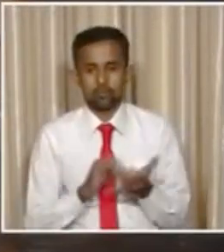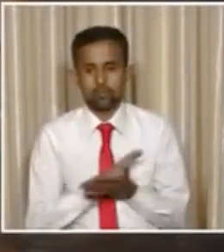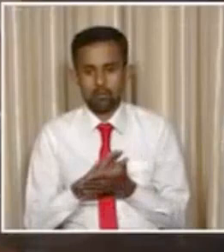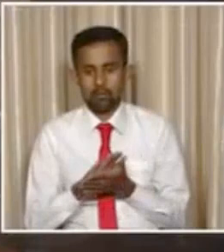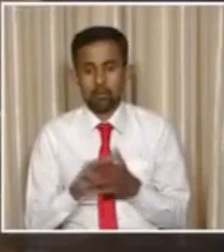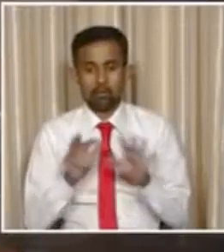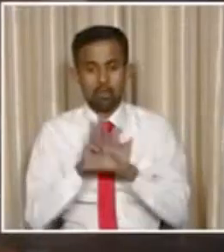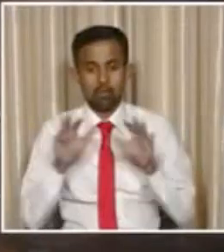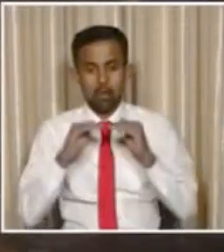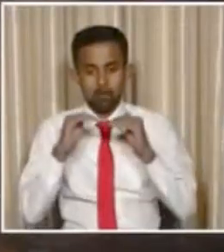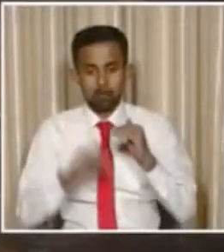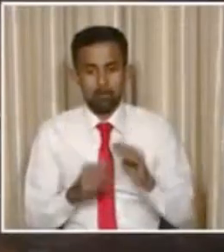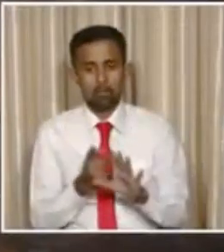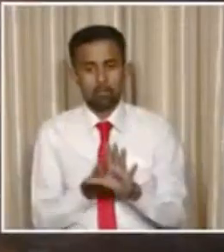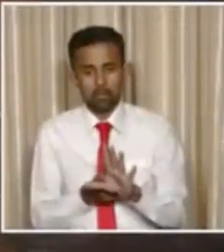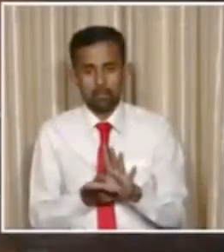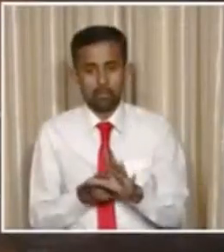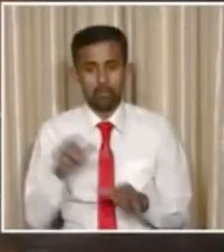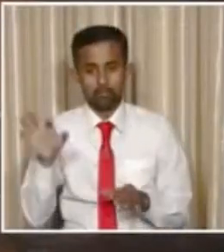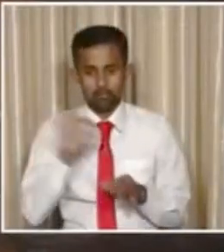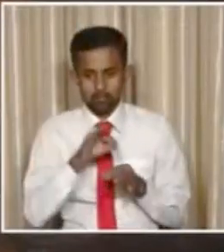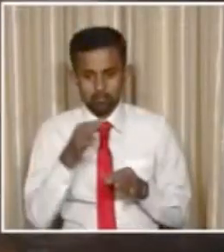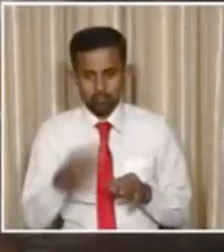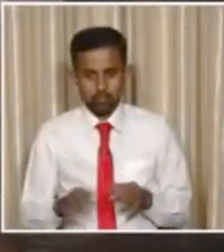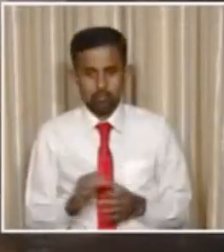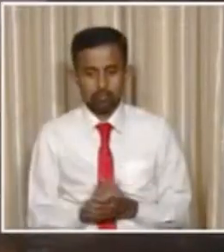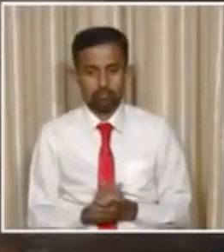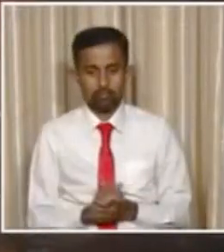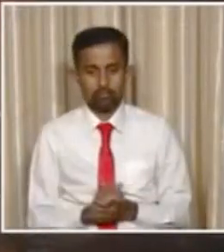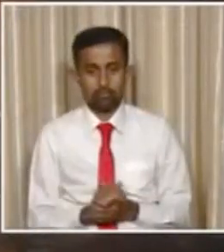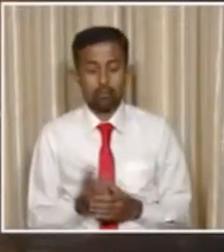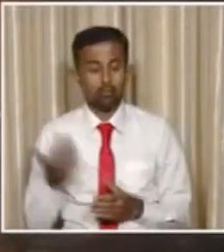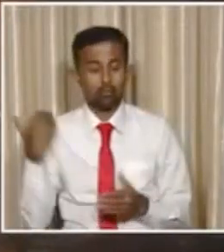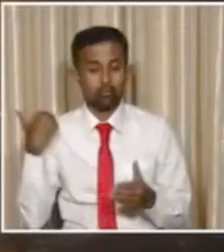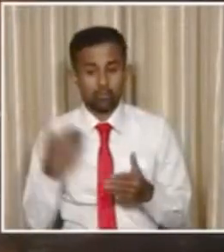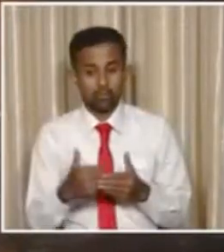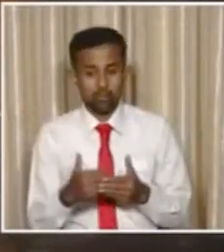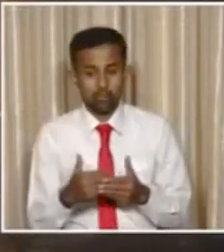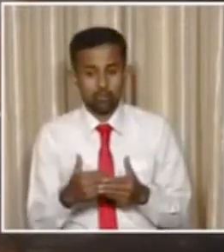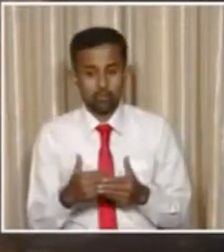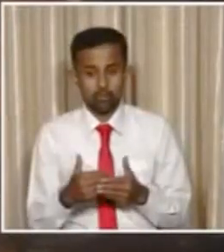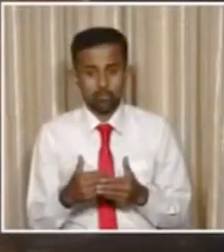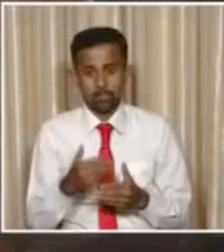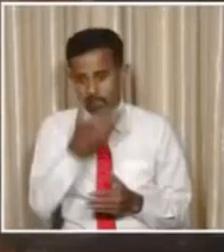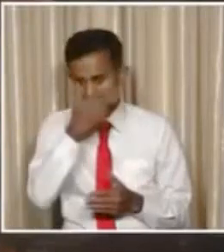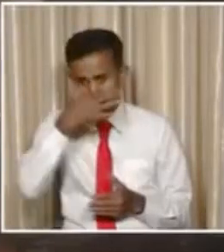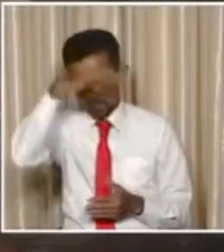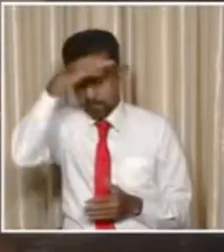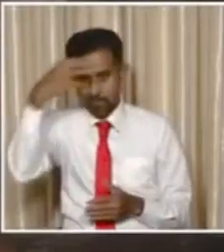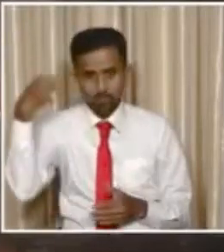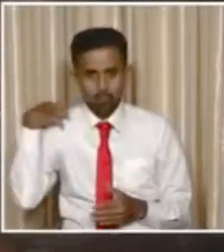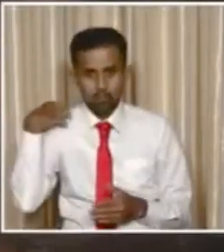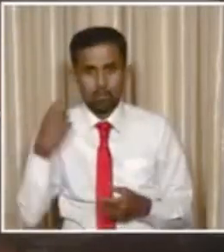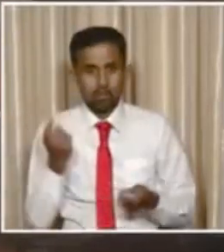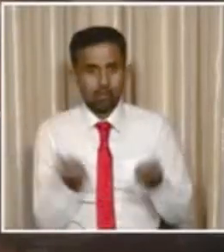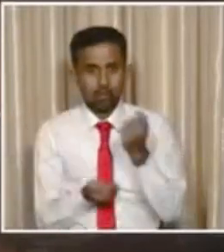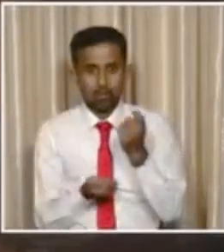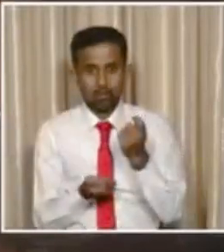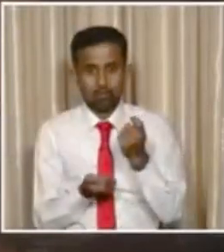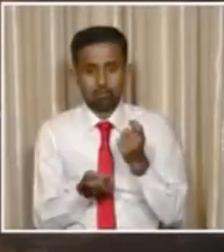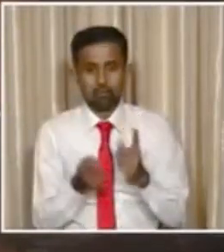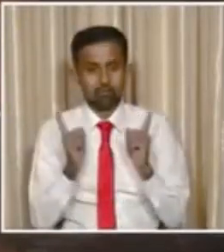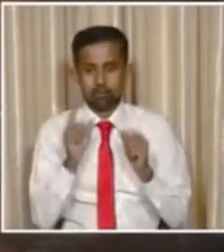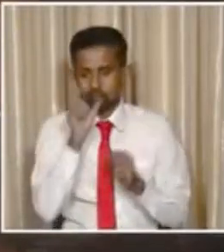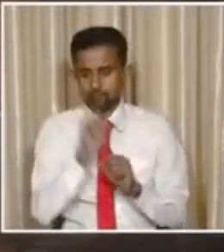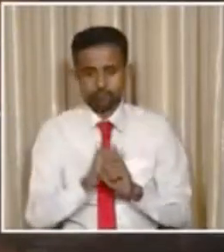15 තරුණයෙක් මං හිතන්නේ තේරිපත් වෙලා ඉන්නවා ගොඩක් කාලෙකින් පස්සේ මං හිතන්නේ මේක දෙමළ සිංහල මුස්ලිම් කියලා අපි ක්‍රිකට් වත් එහෙම ස්පෝර්ට්ස් වල